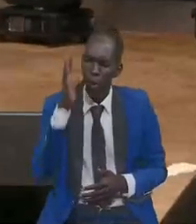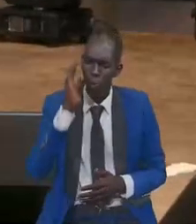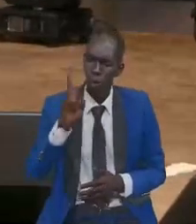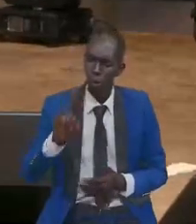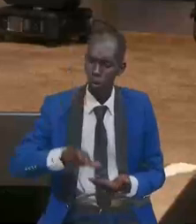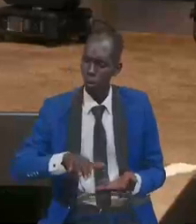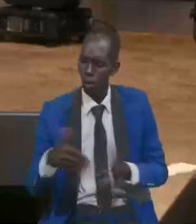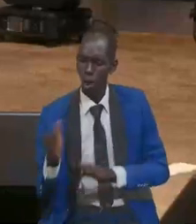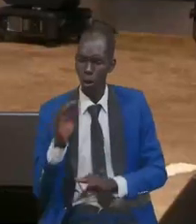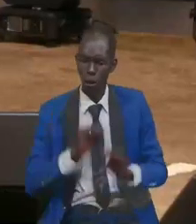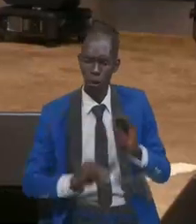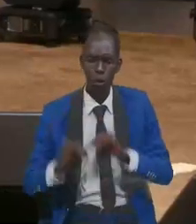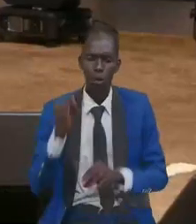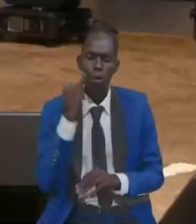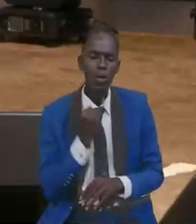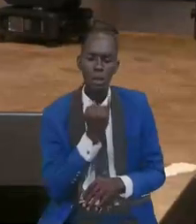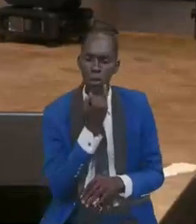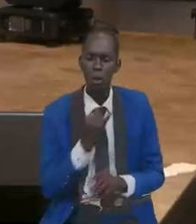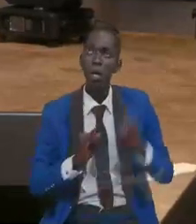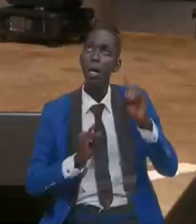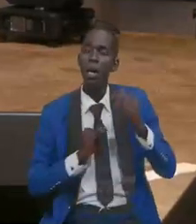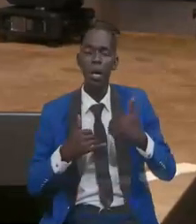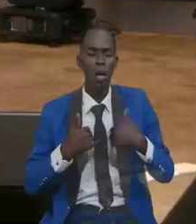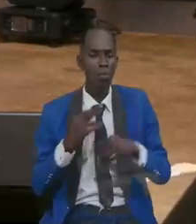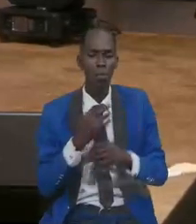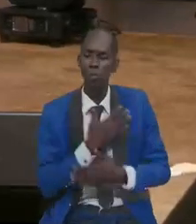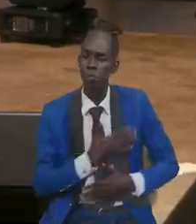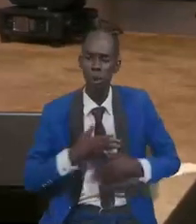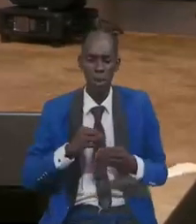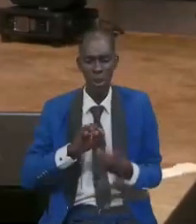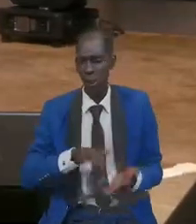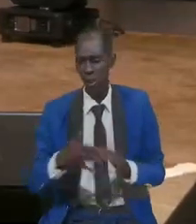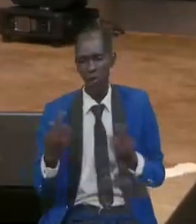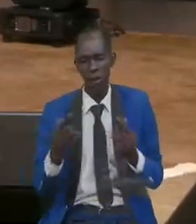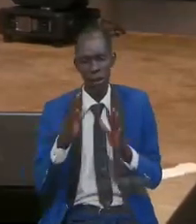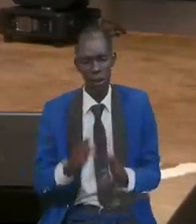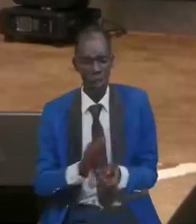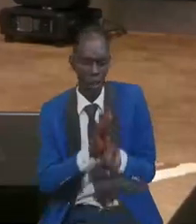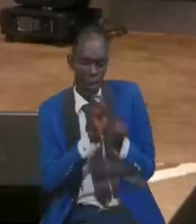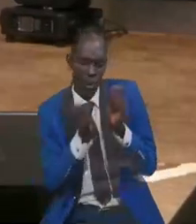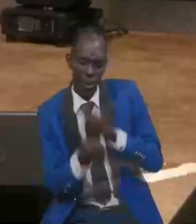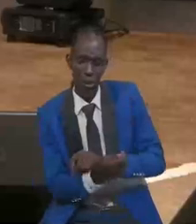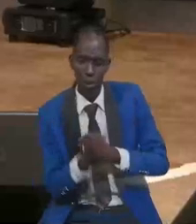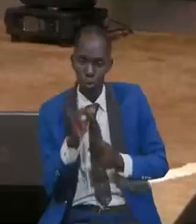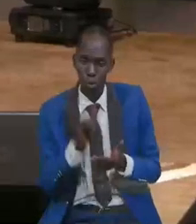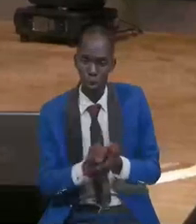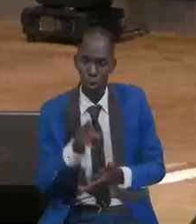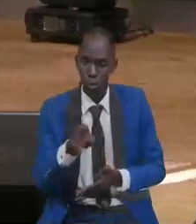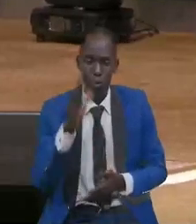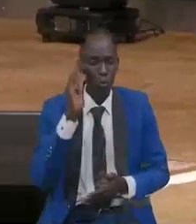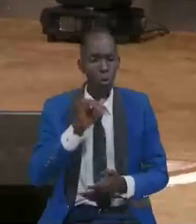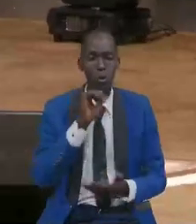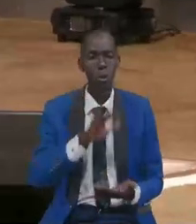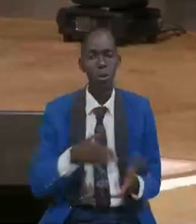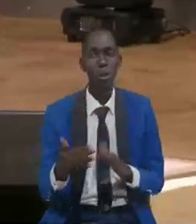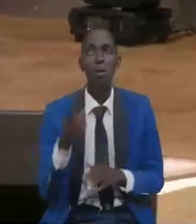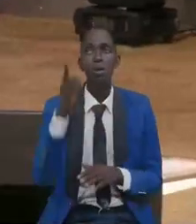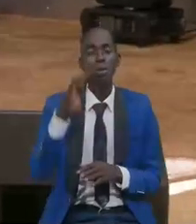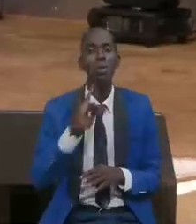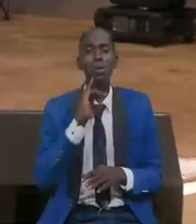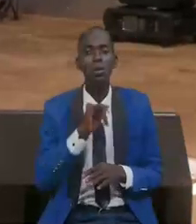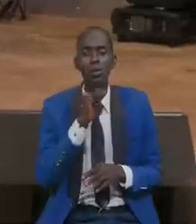Israël? Je n'ai pas d'amour pour la mort du pécheur. Détournez-vous pour ne pas mourir. Dieu ne veut pas. Et il